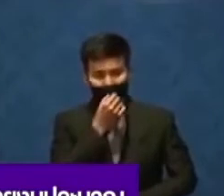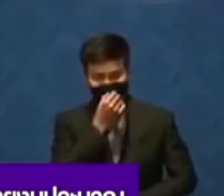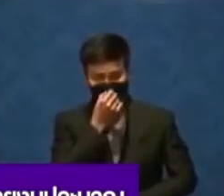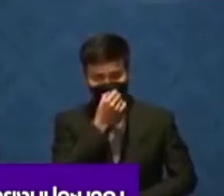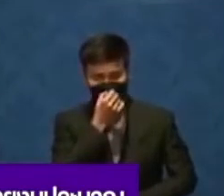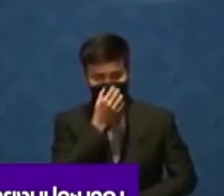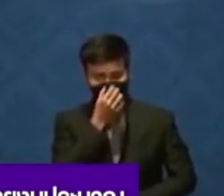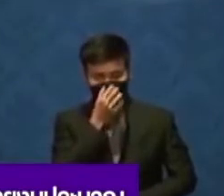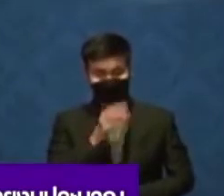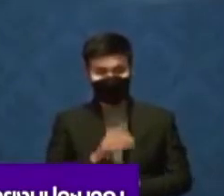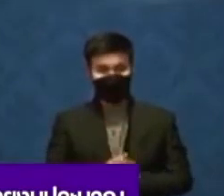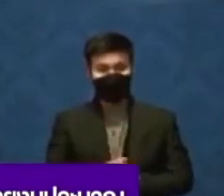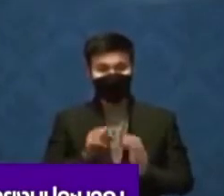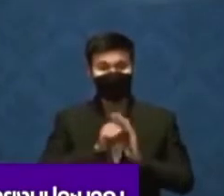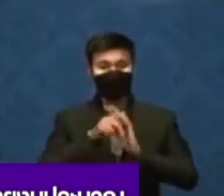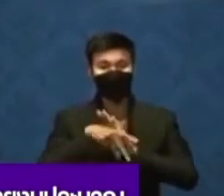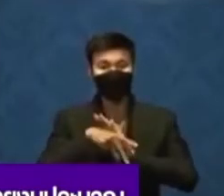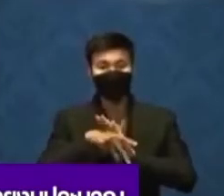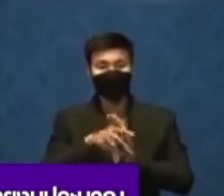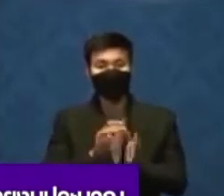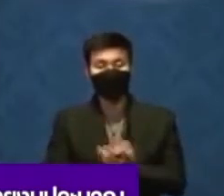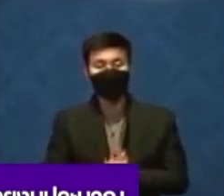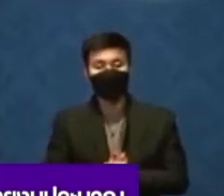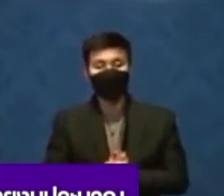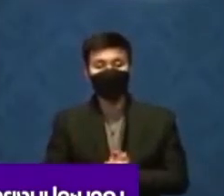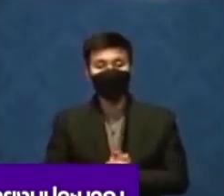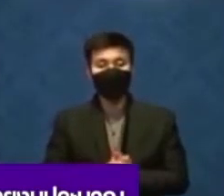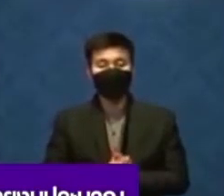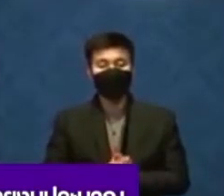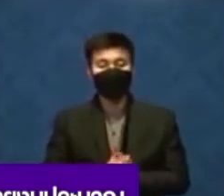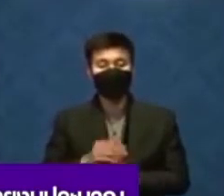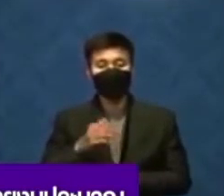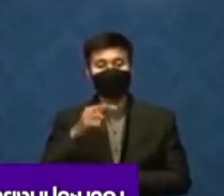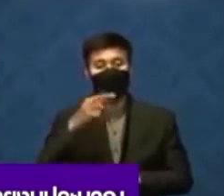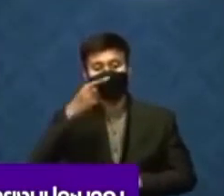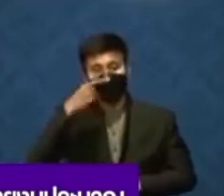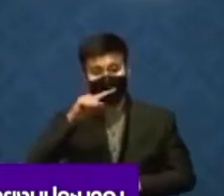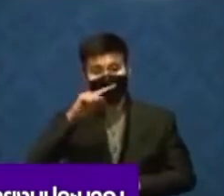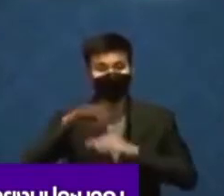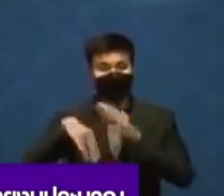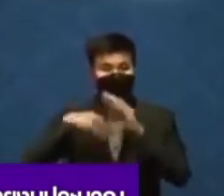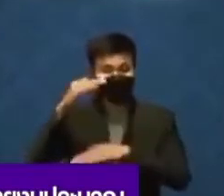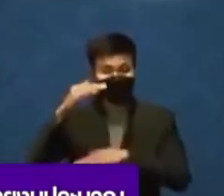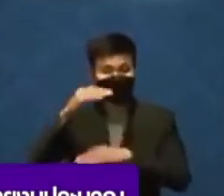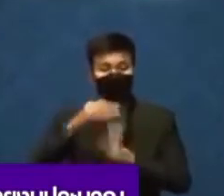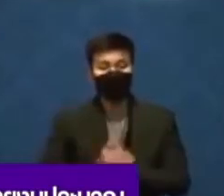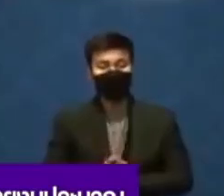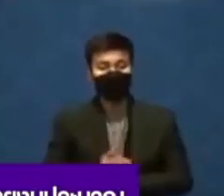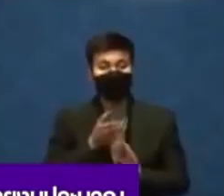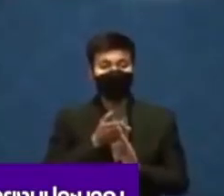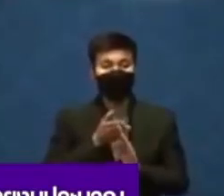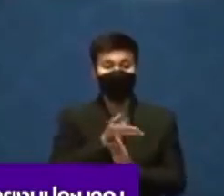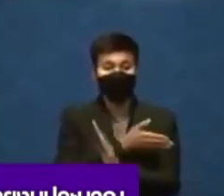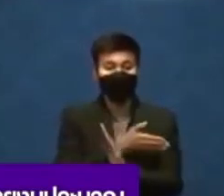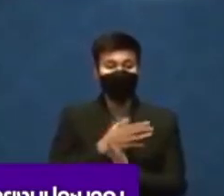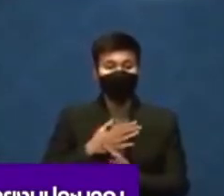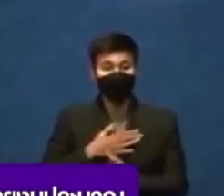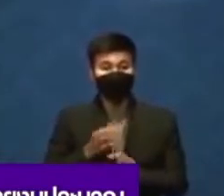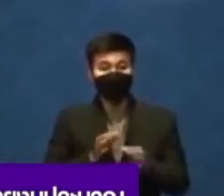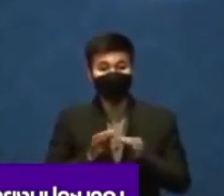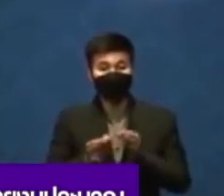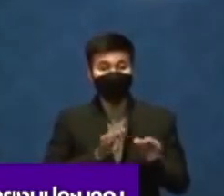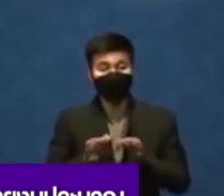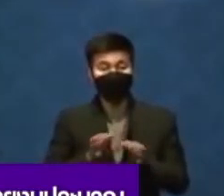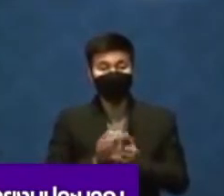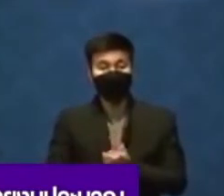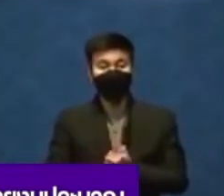สุพรรณบุรีพรรคชาติไทยพัฒนาก่อนที่ผมจะอภิปรายผมขออนุญาตยกคำพระขึ้นมาสักหน่อยครับท่านประธ